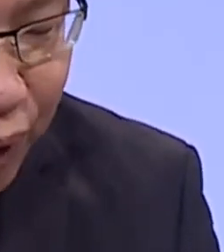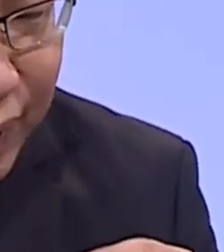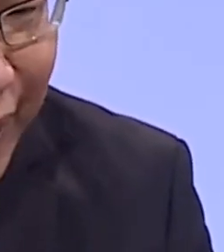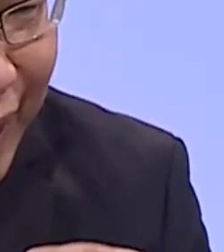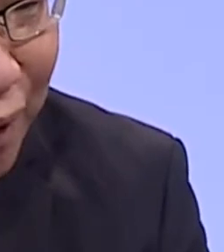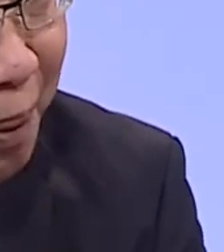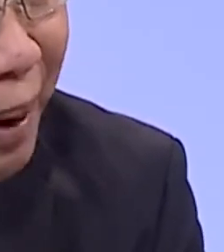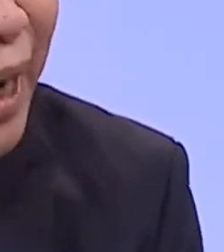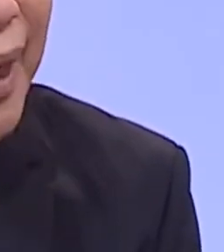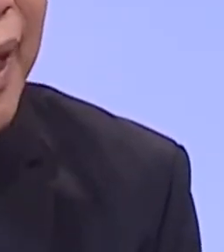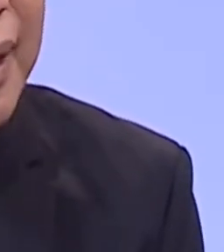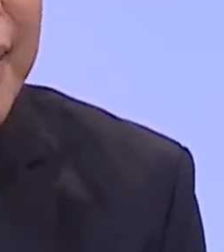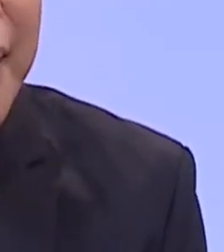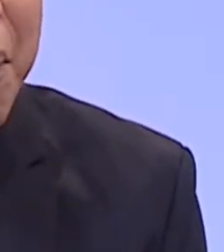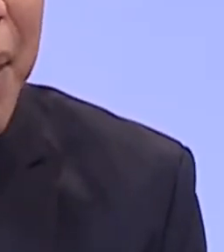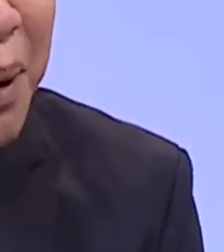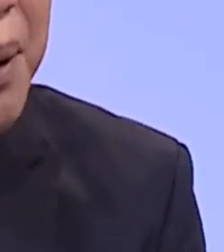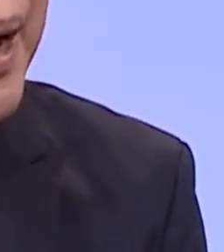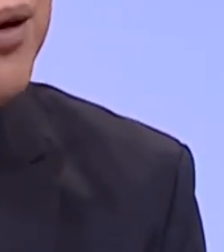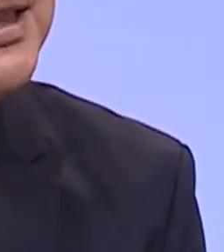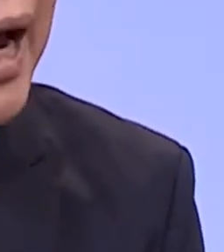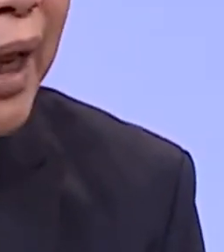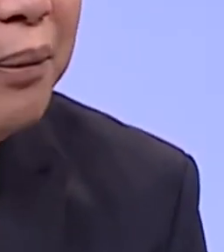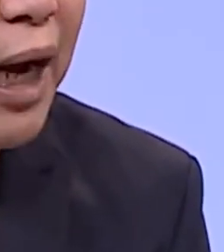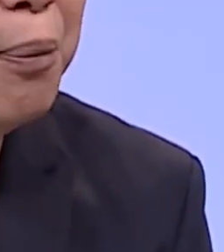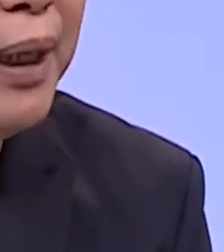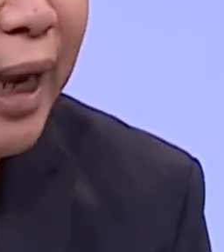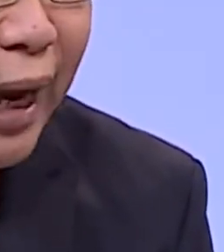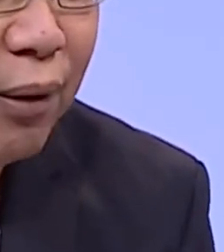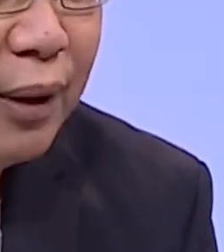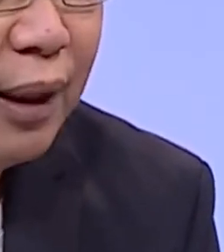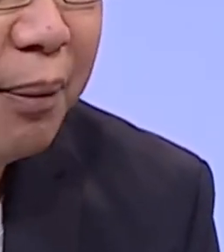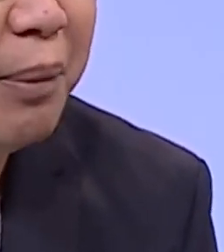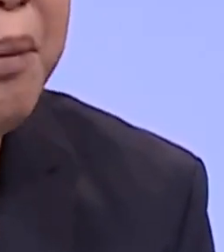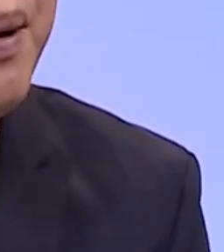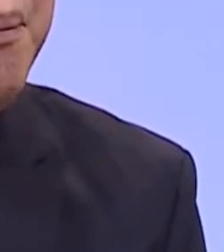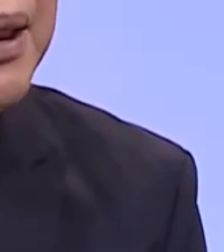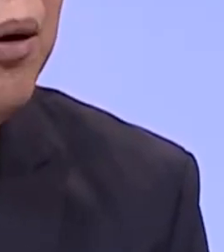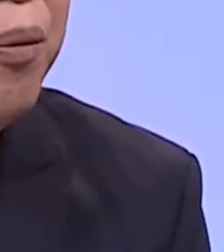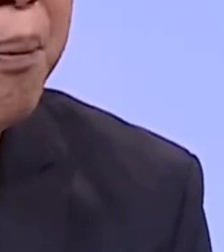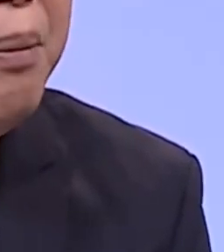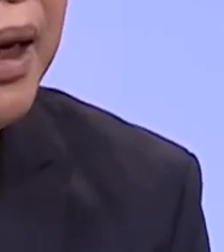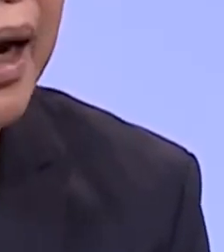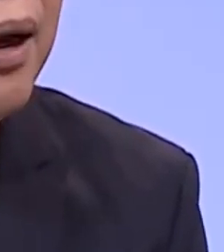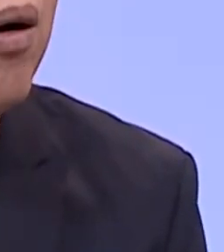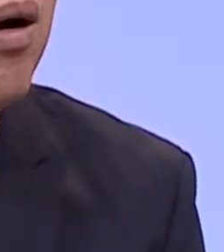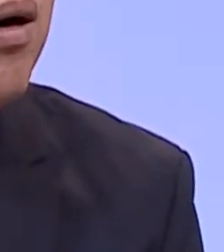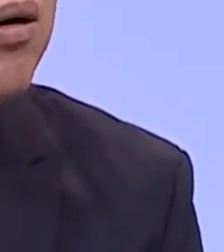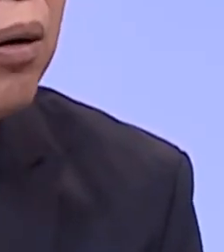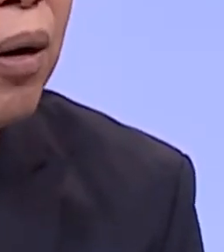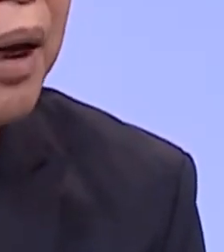การกำหนดรายการงบประมาณเนี่ยมันไม่มีแผนยุทธศาสตร ์ เม ื่ อ9ปีที่แล้วมันไม่มีแผนปฏิรูปมันไม่มีอะ